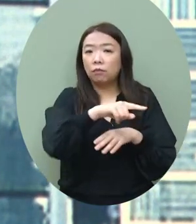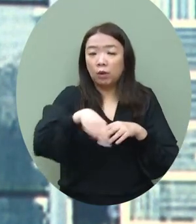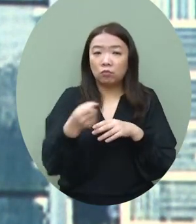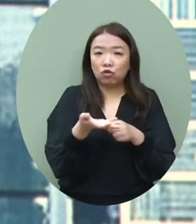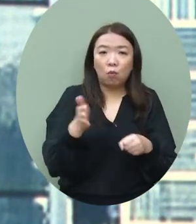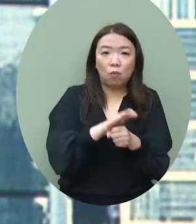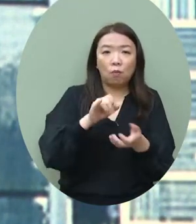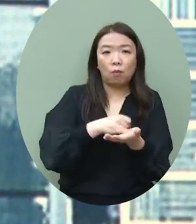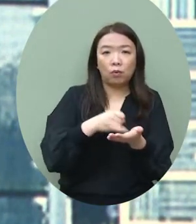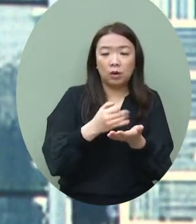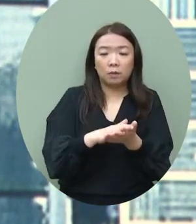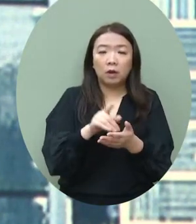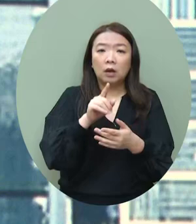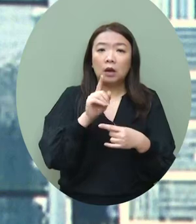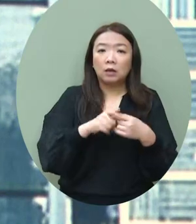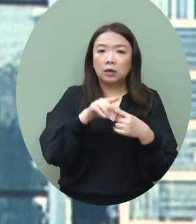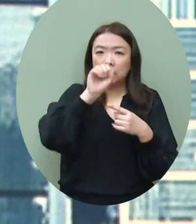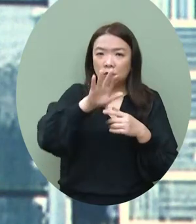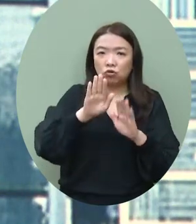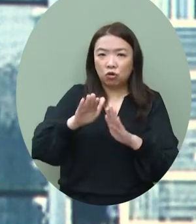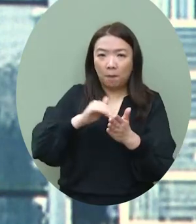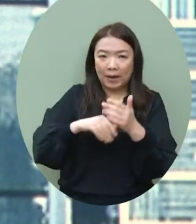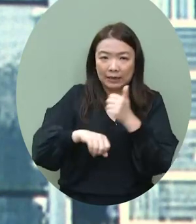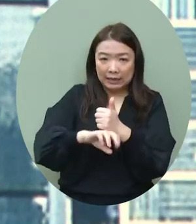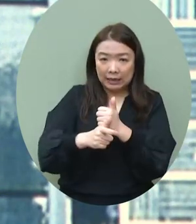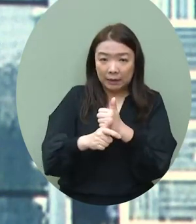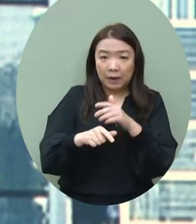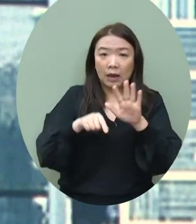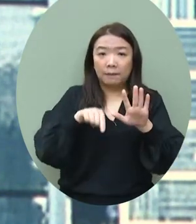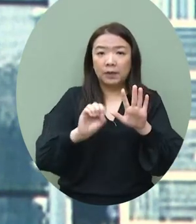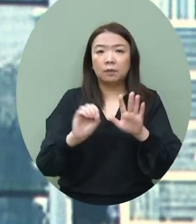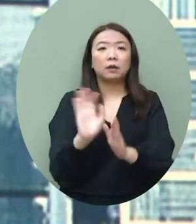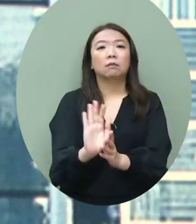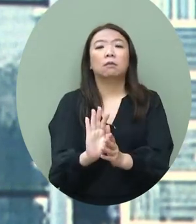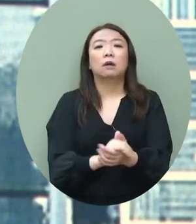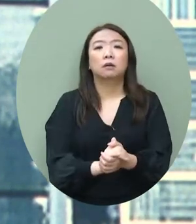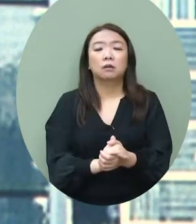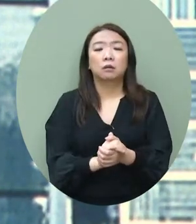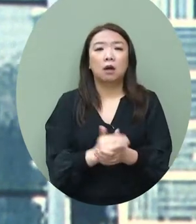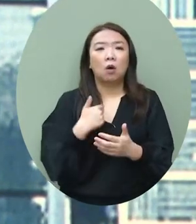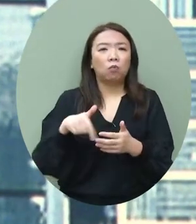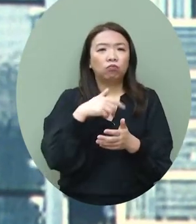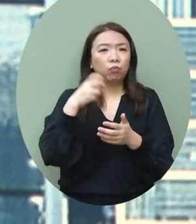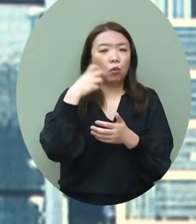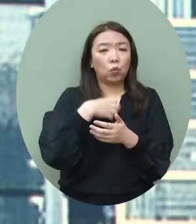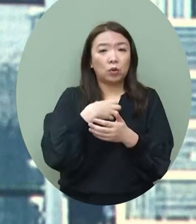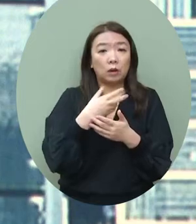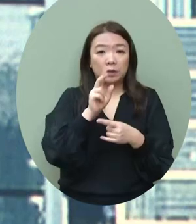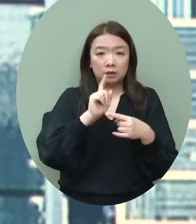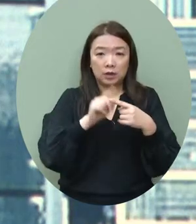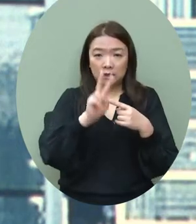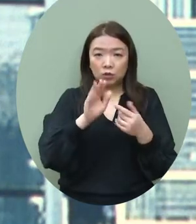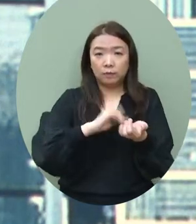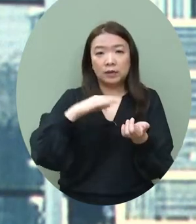佢做抗疫基金5.0嘅啫嚇。咁所以我哋嘅睇法就係，當然我哋會睇住嗰個疫情嘅